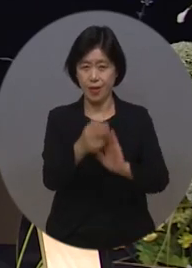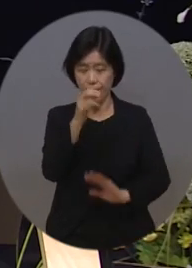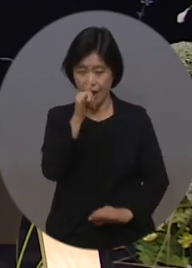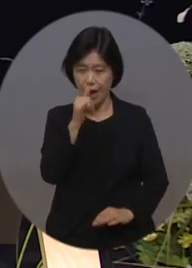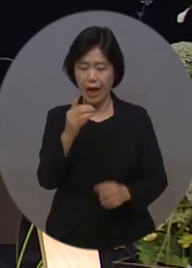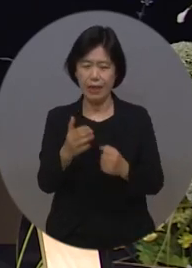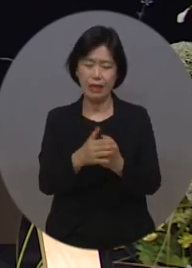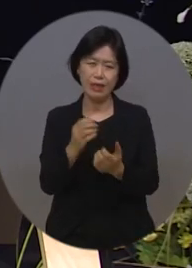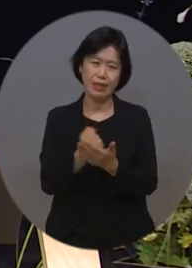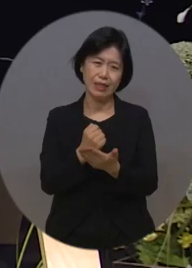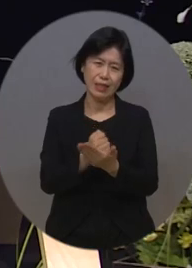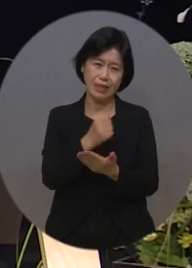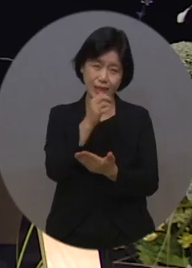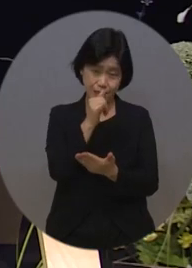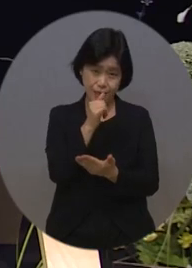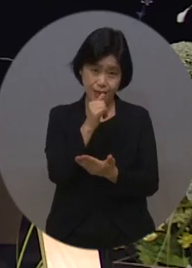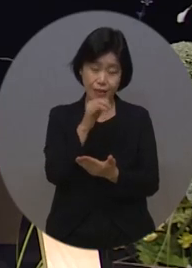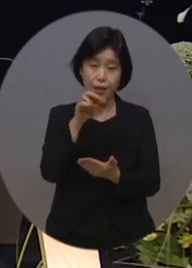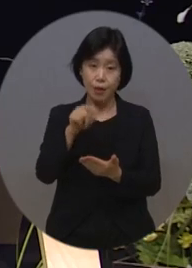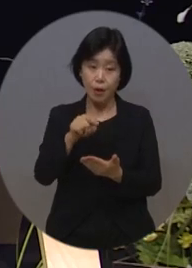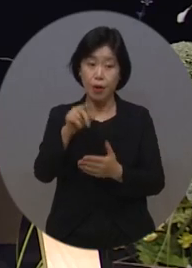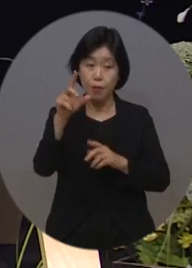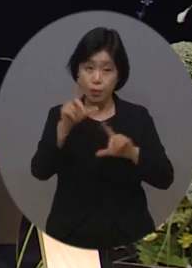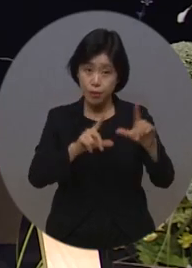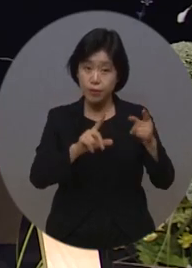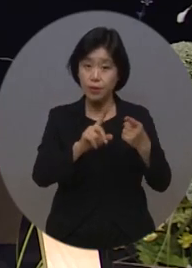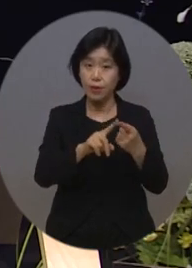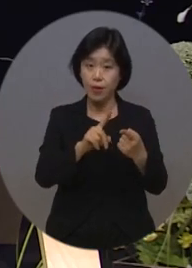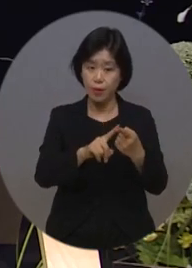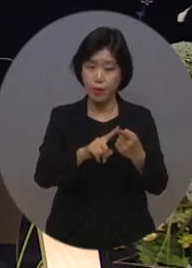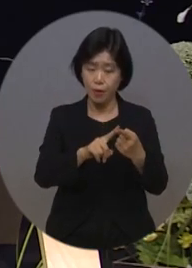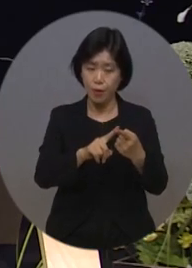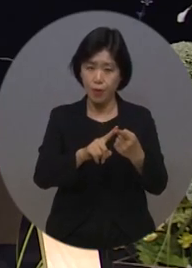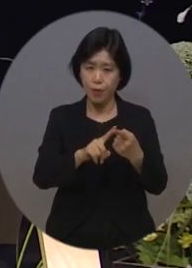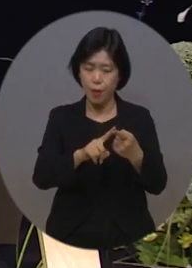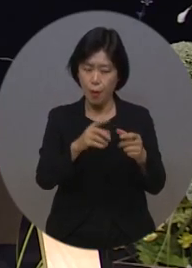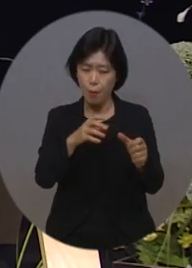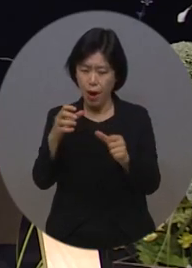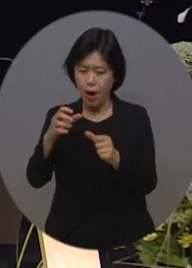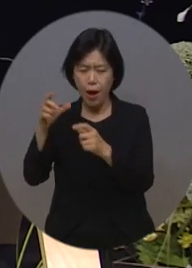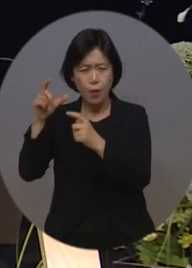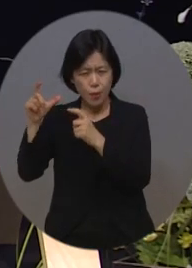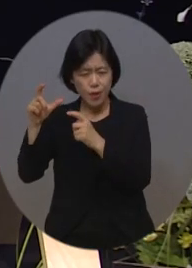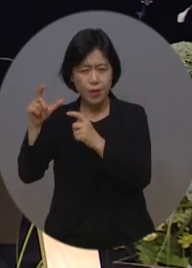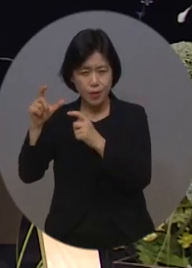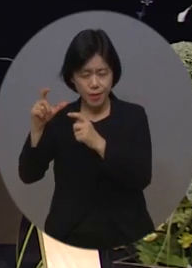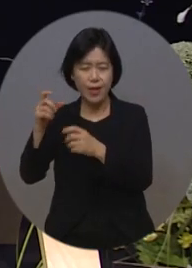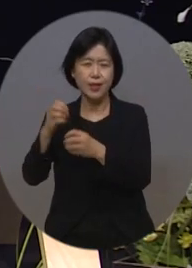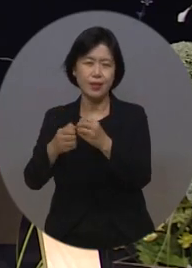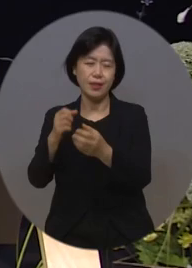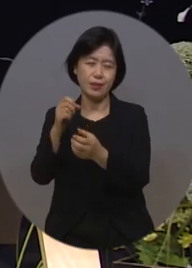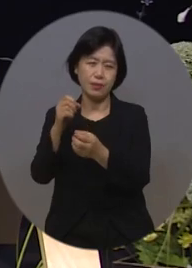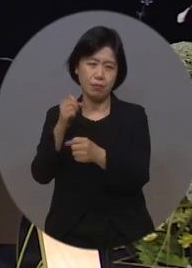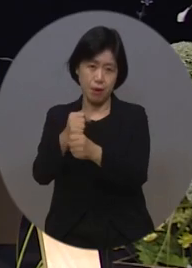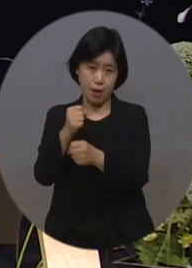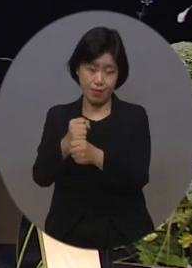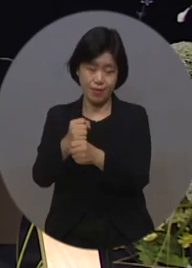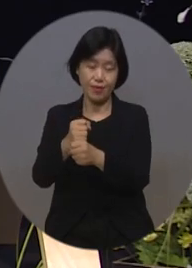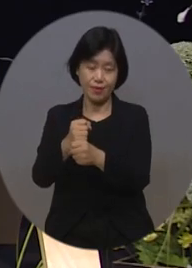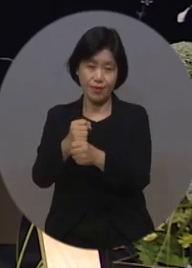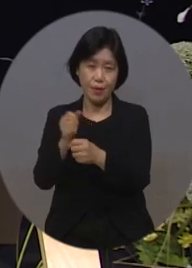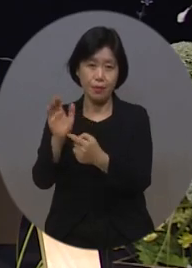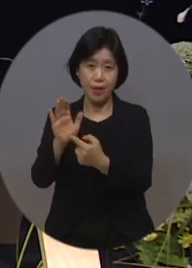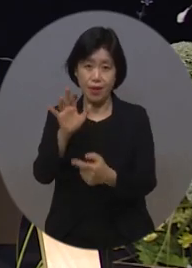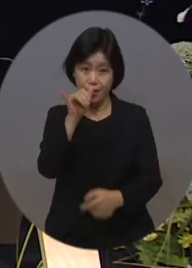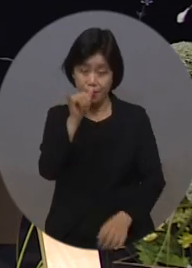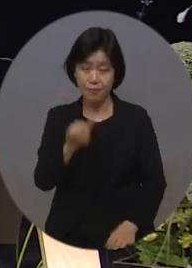이런 현상을 이미 고민한 시인이 있더군요. 오늘은 그 작품을 소개하겠습니다.